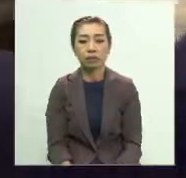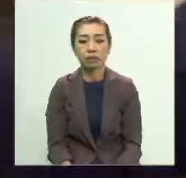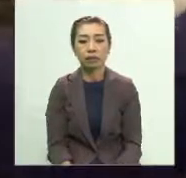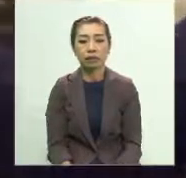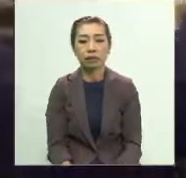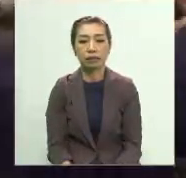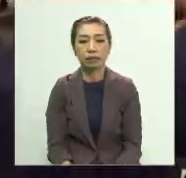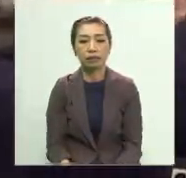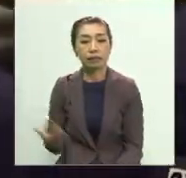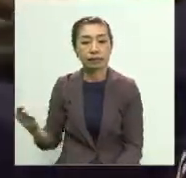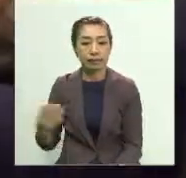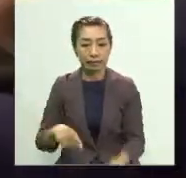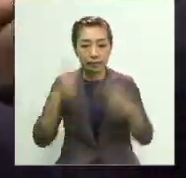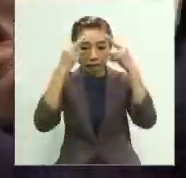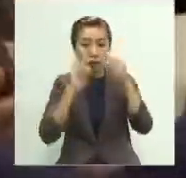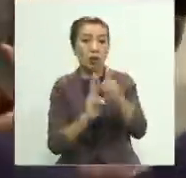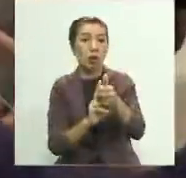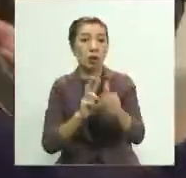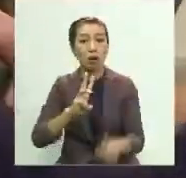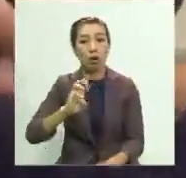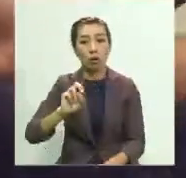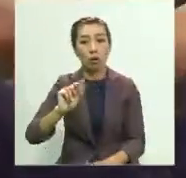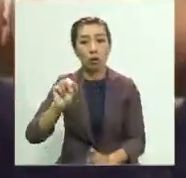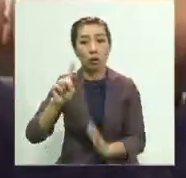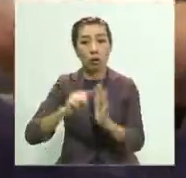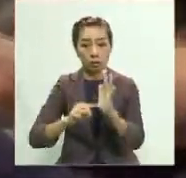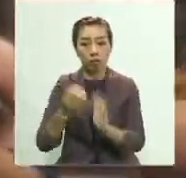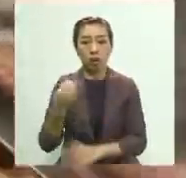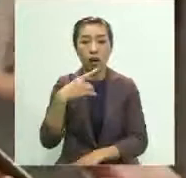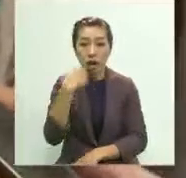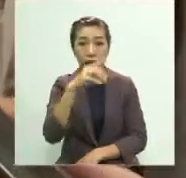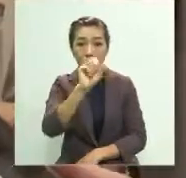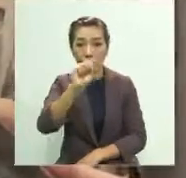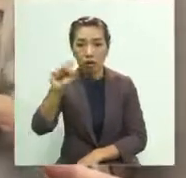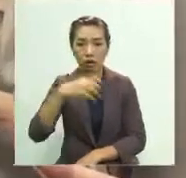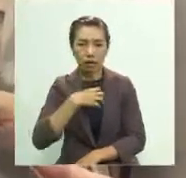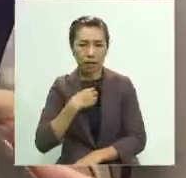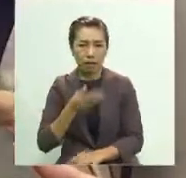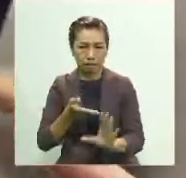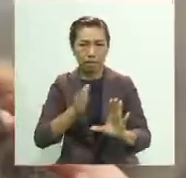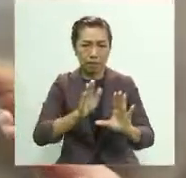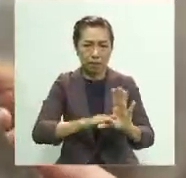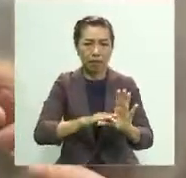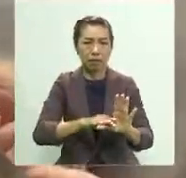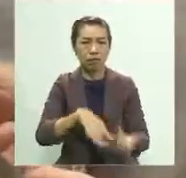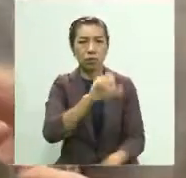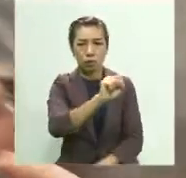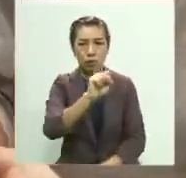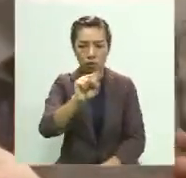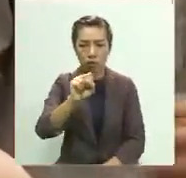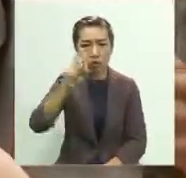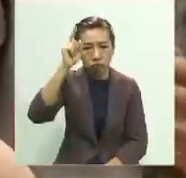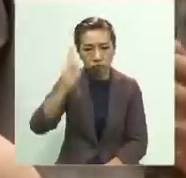ทางด้านอาจารย์วิษณุเครืองามรองนายกรัฐมนตรีก็บอกว่านักการเมืองที่ต้องการลงสมัครรับเลือกตั้งส.ส.จะต้